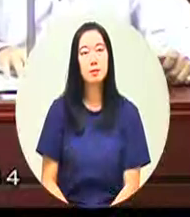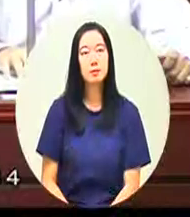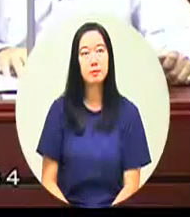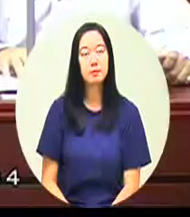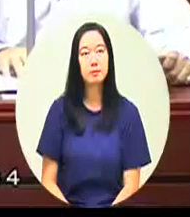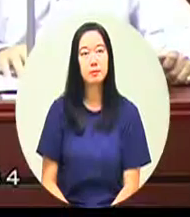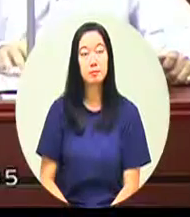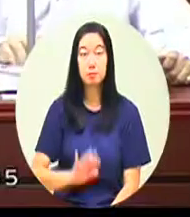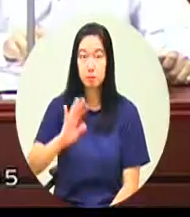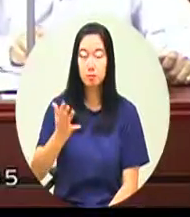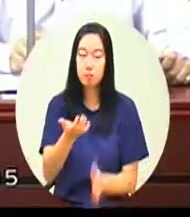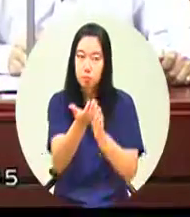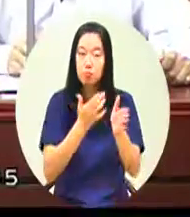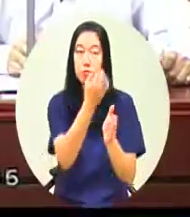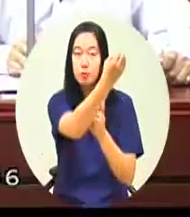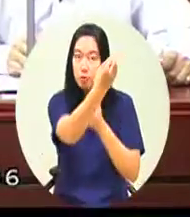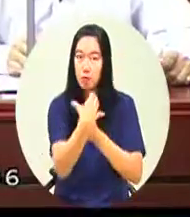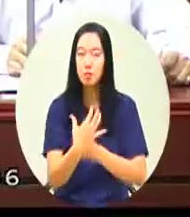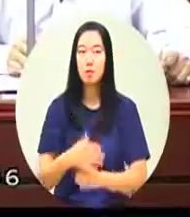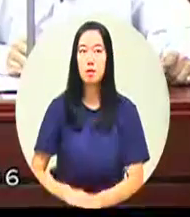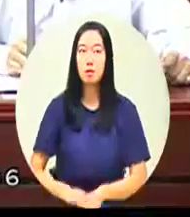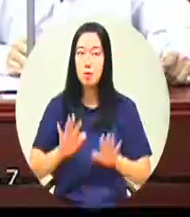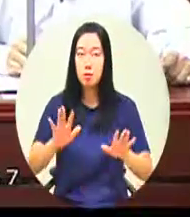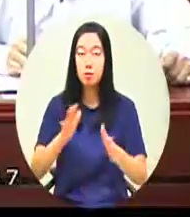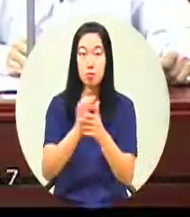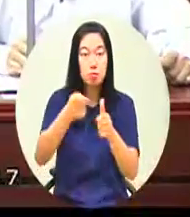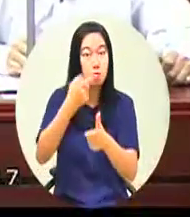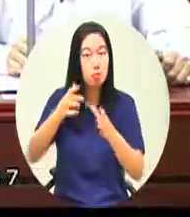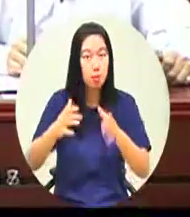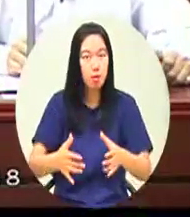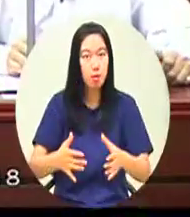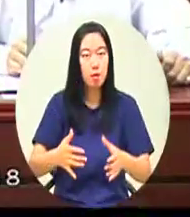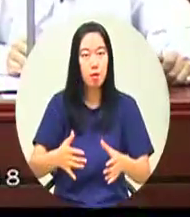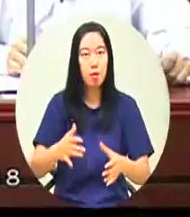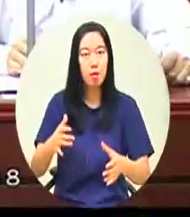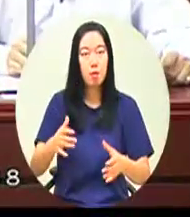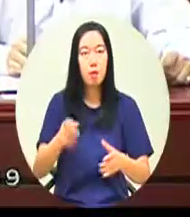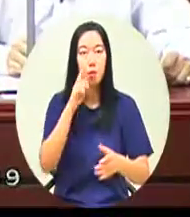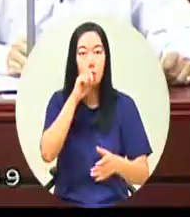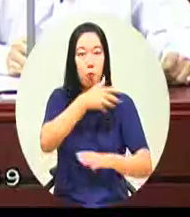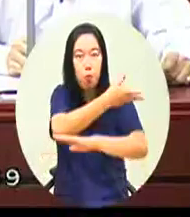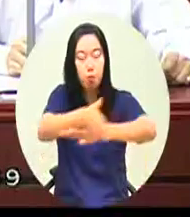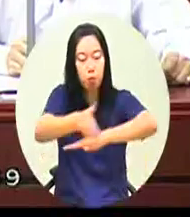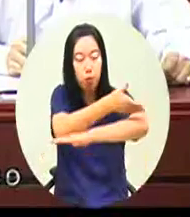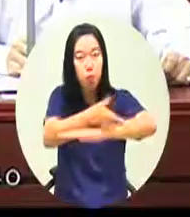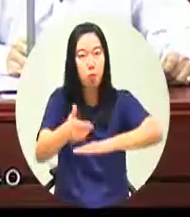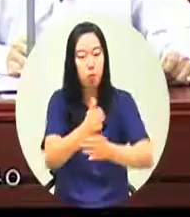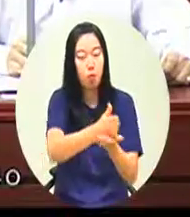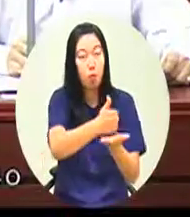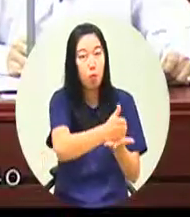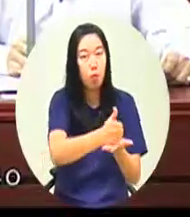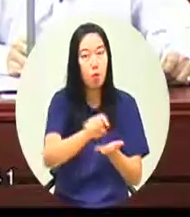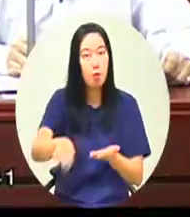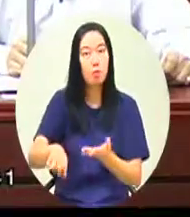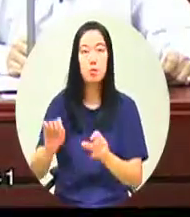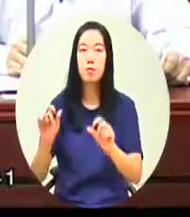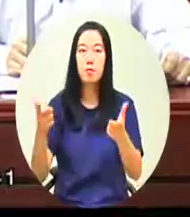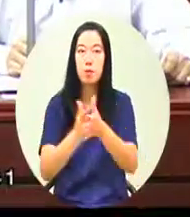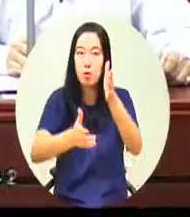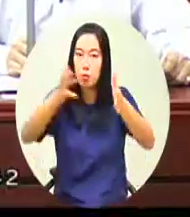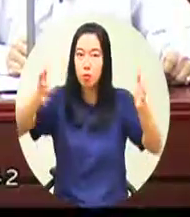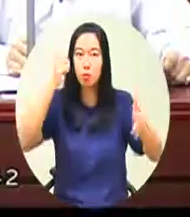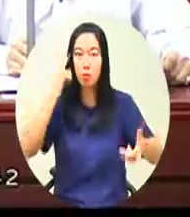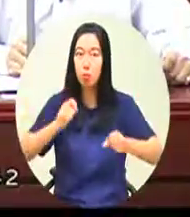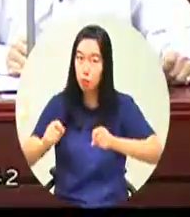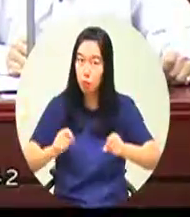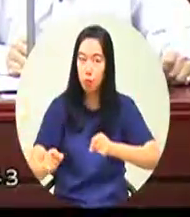进前有甲阮讲，是毋是先办即个五甲尾排水吼？因为伊个算非都市计划，我来先办理